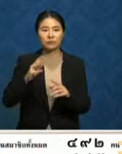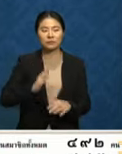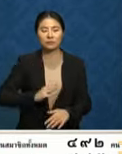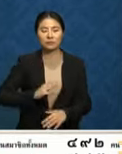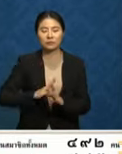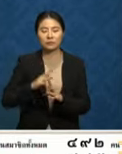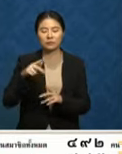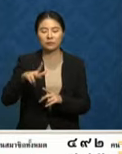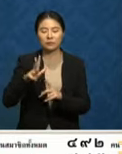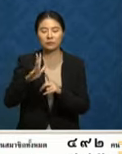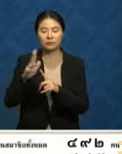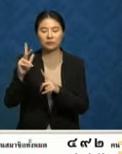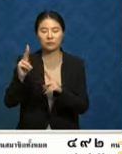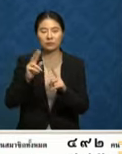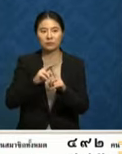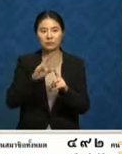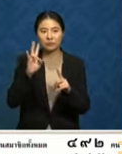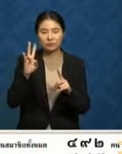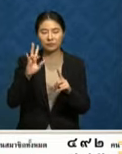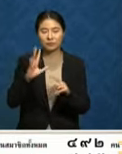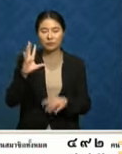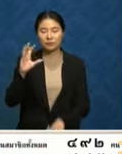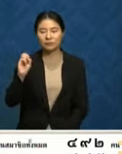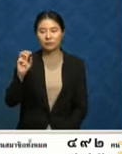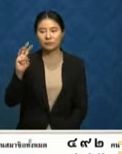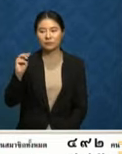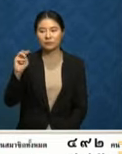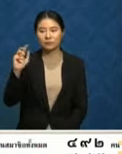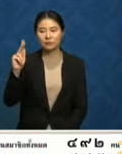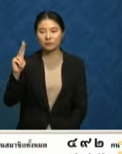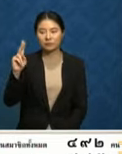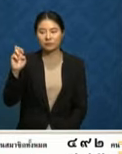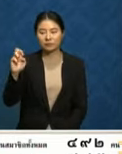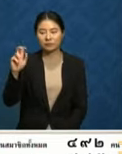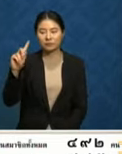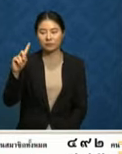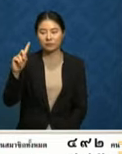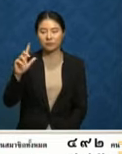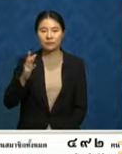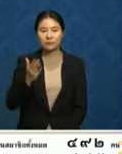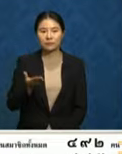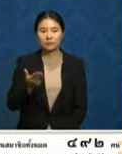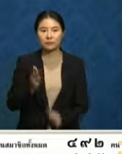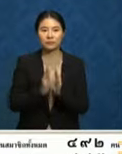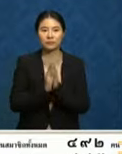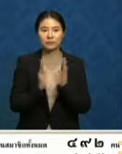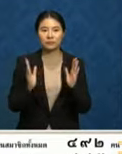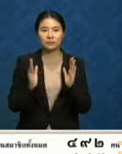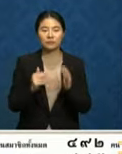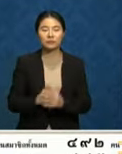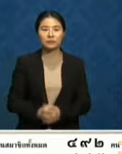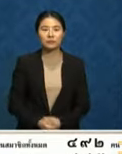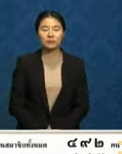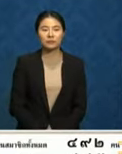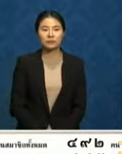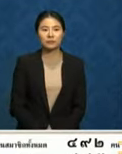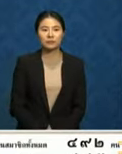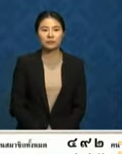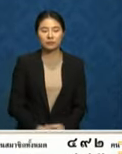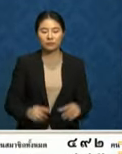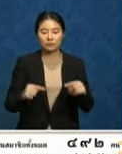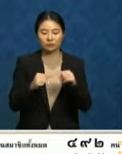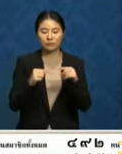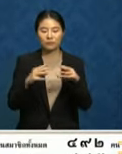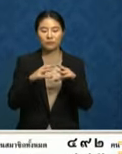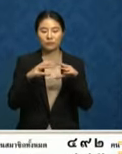และ 7นายสมคิดเชื้อคงครับขอบคุณครับสัดส่วนของกรรมาธิการ